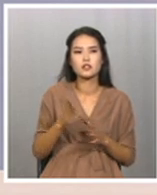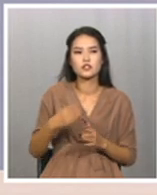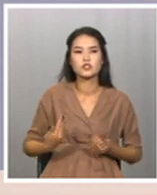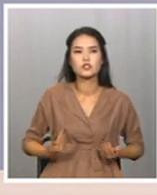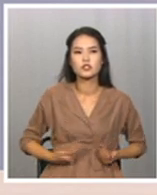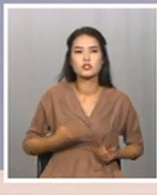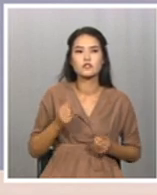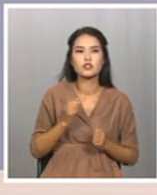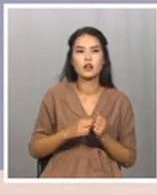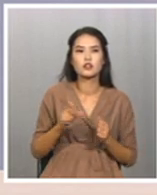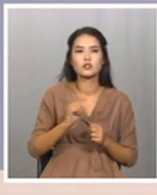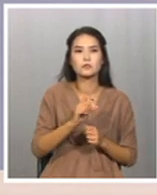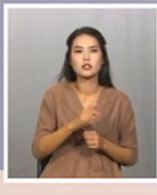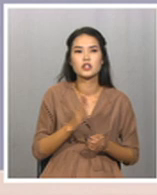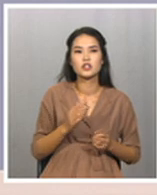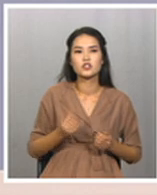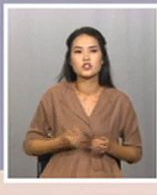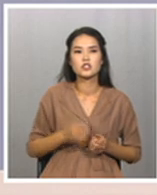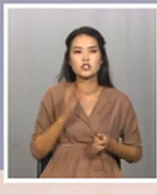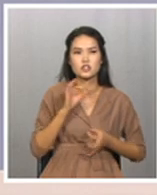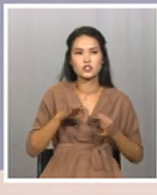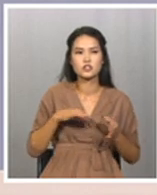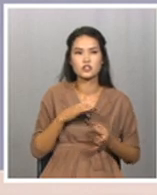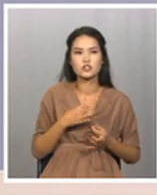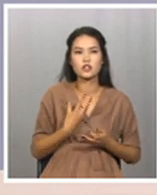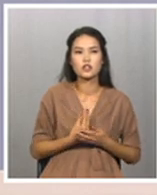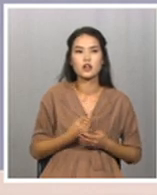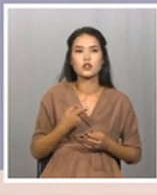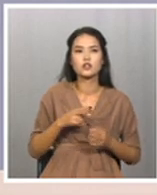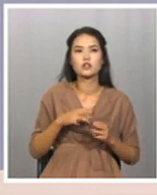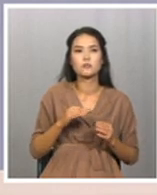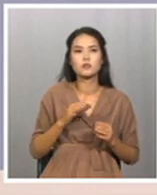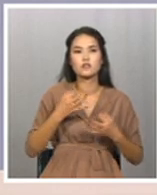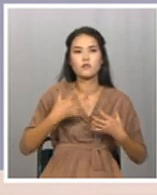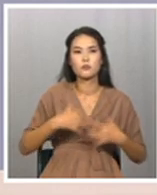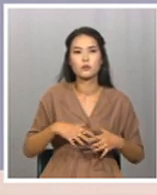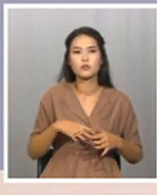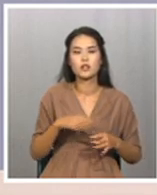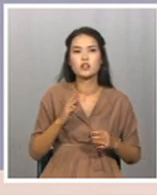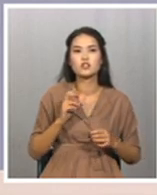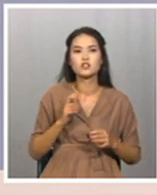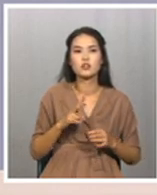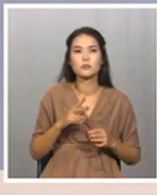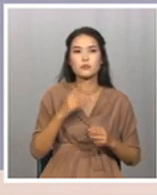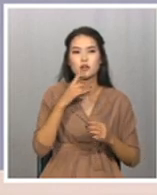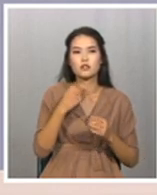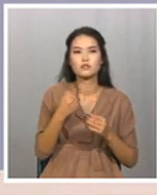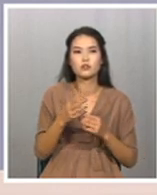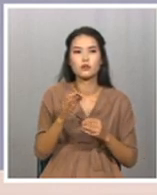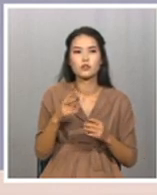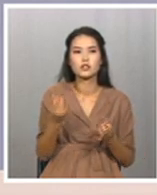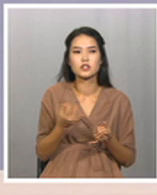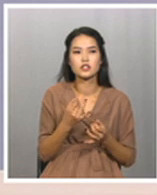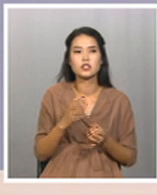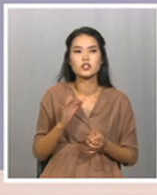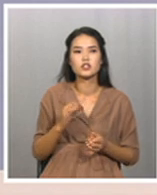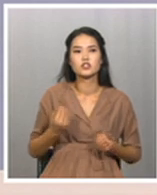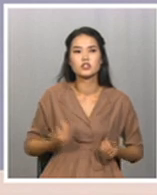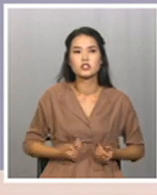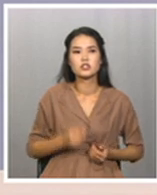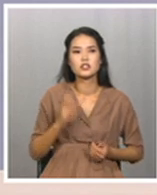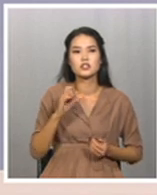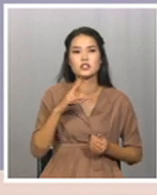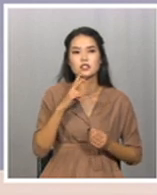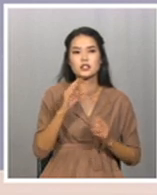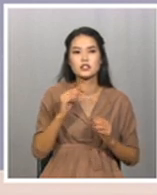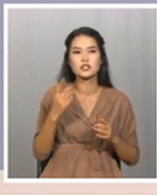в каждом человеке. Жизнь личная, которая тем более свободна, чем отвлеченнее ее интересы, и жизнь